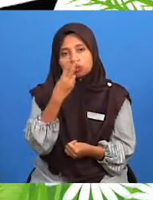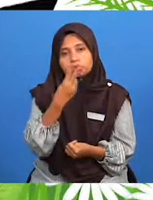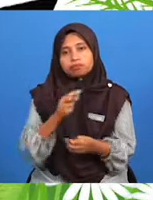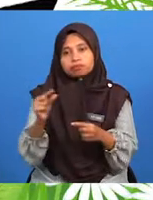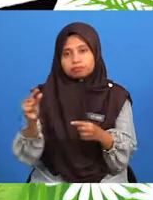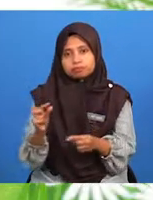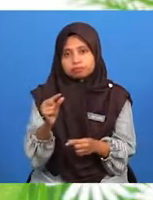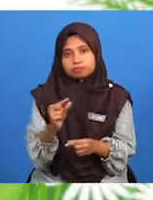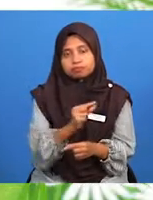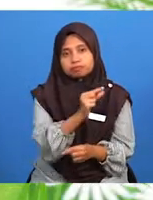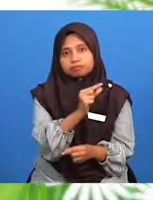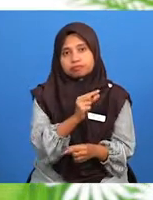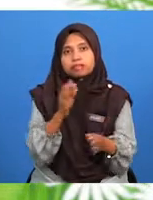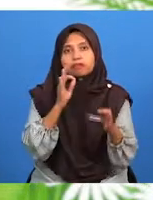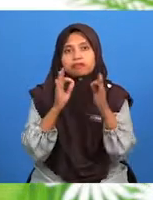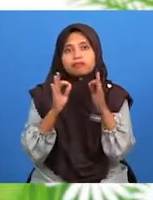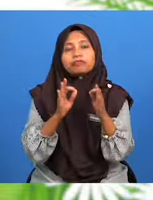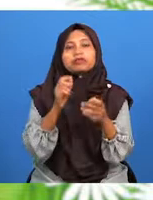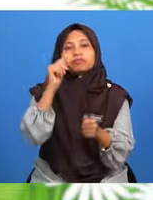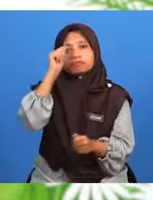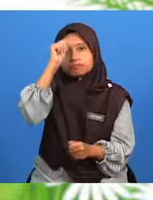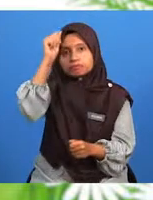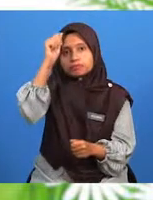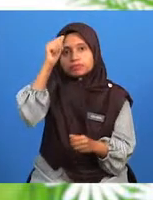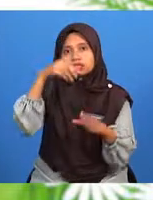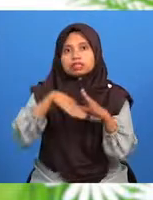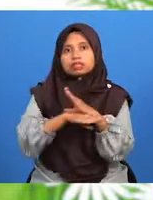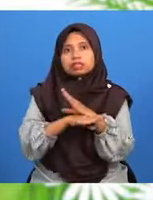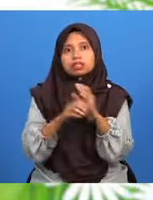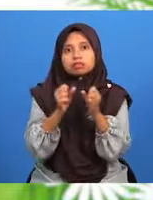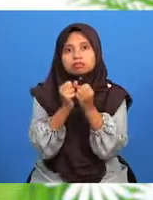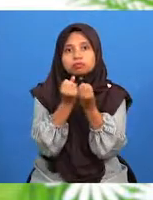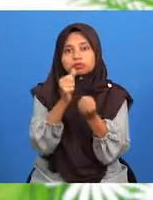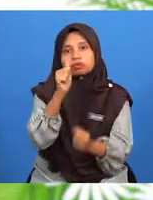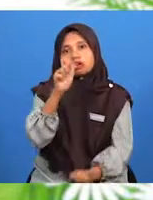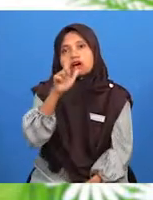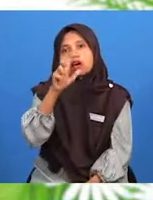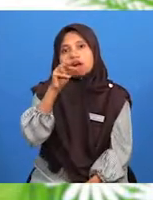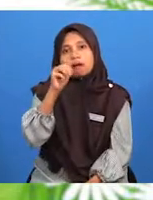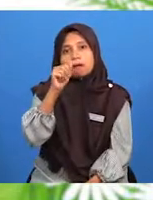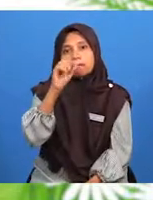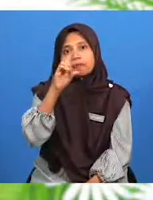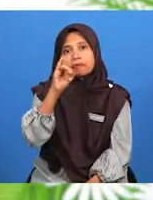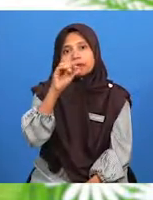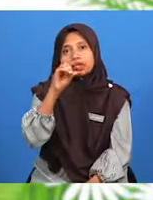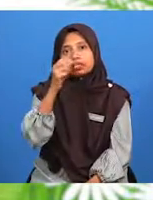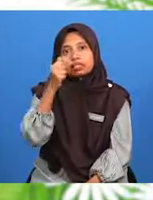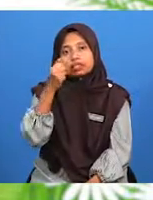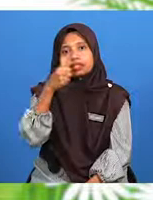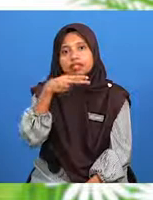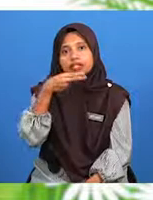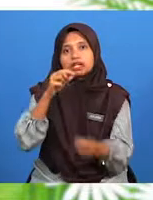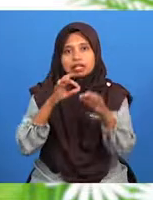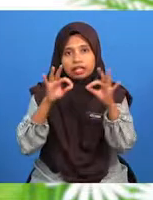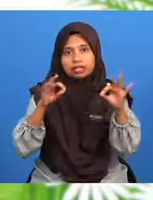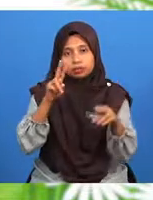petikan dan maksud firman Allah Subhanahu Wa Taala dalam surah Al-Maidah ayat 2 ini.